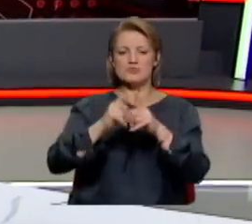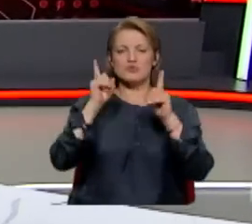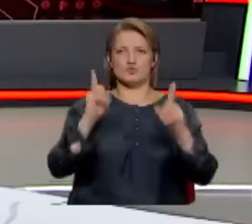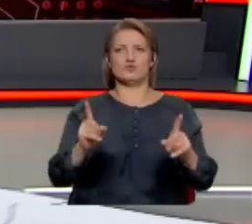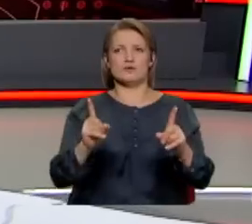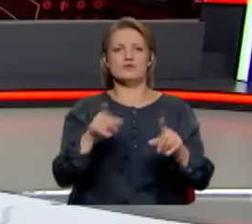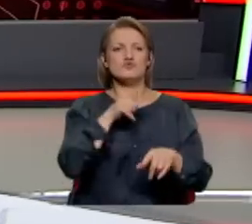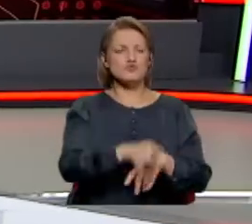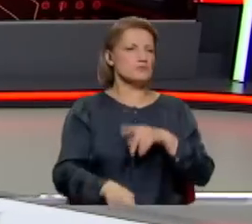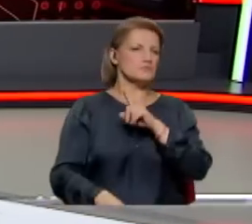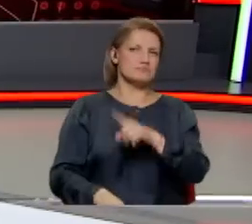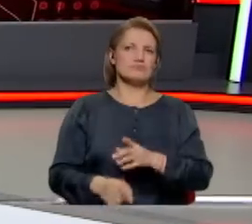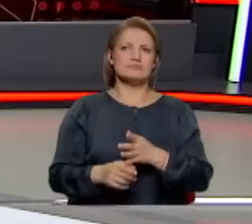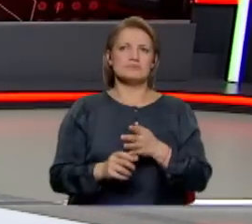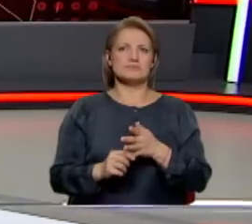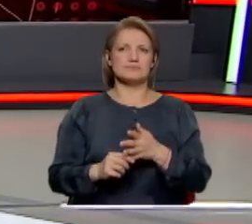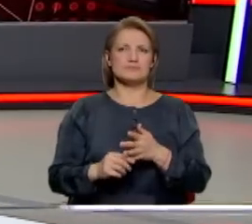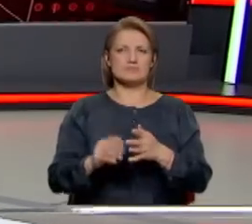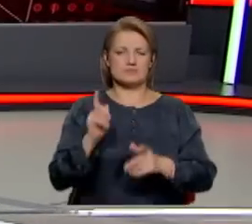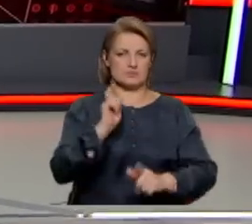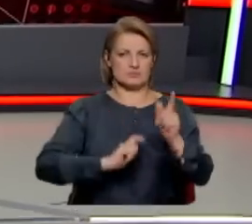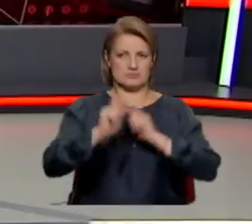şu ya da bu biçimde kullanılarak